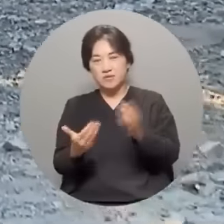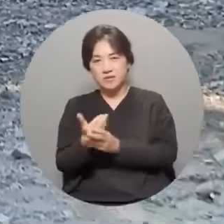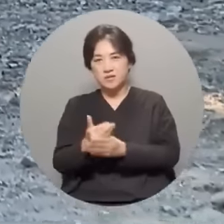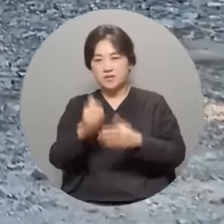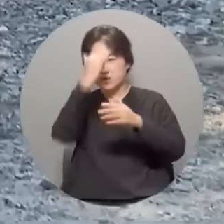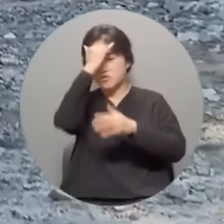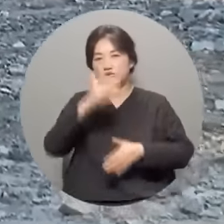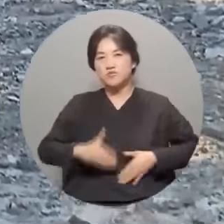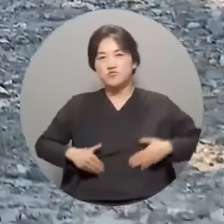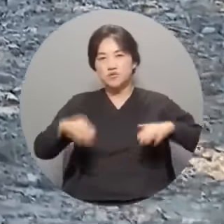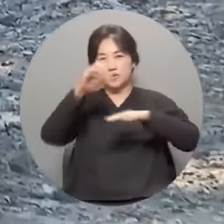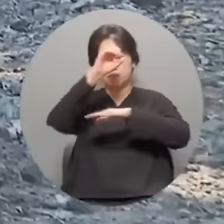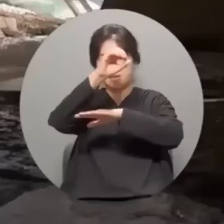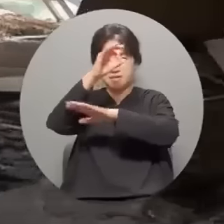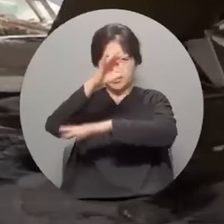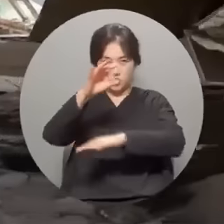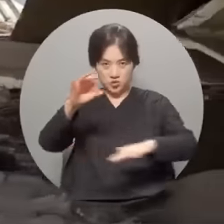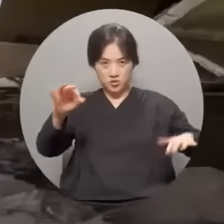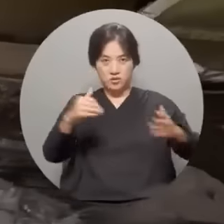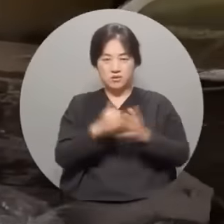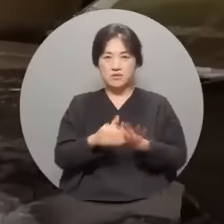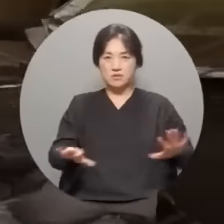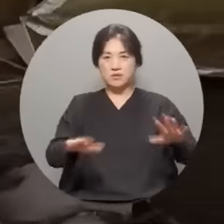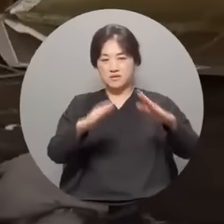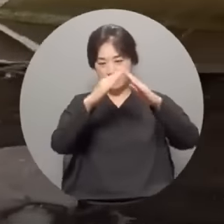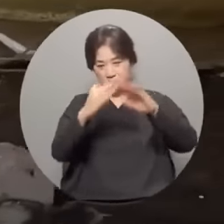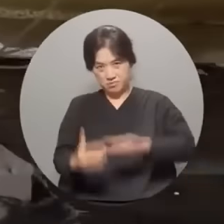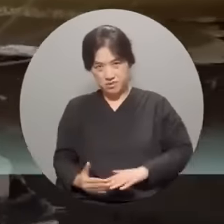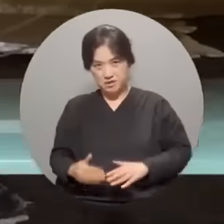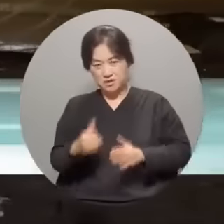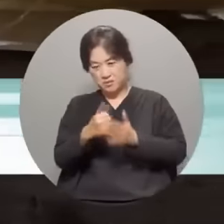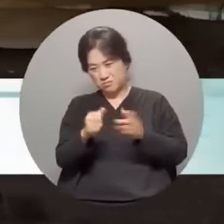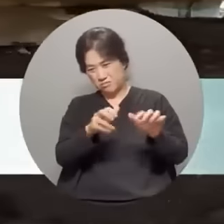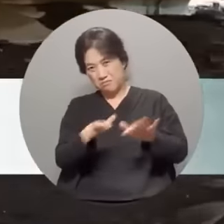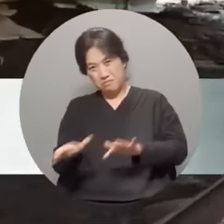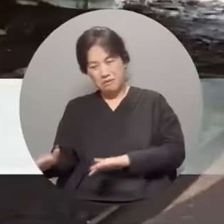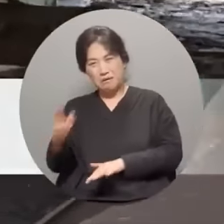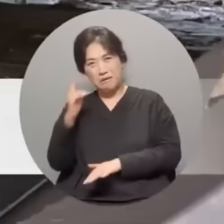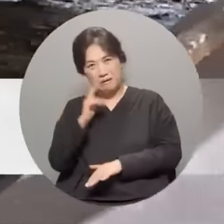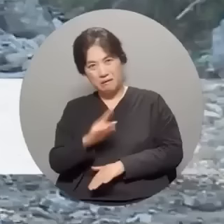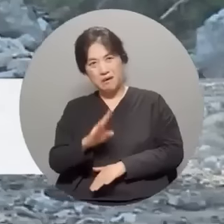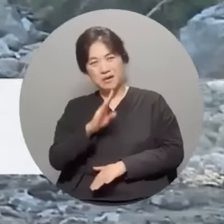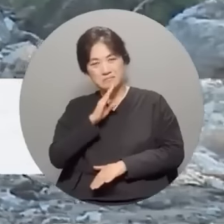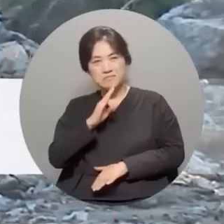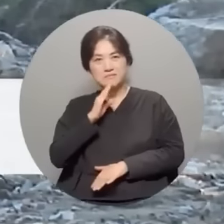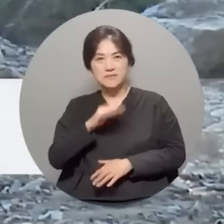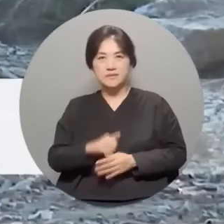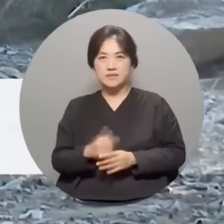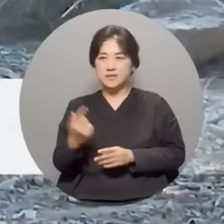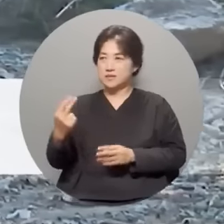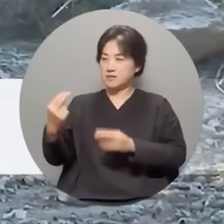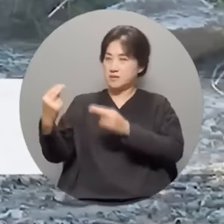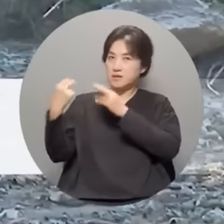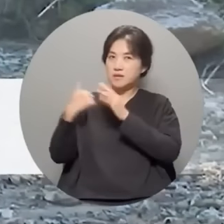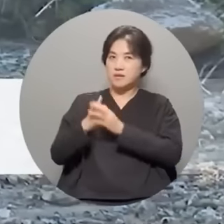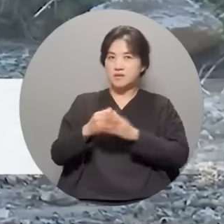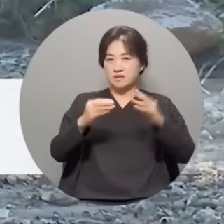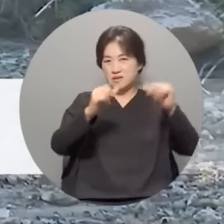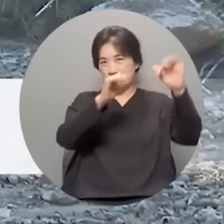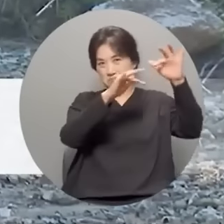폭상 무너졌고 어지럽게 흩어진 세간 사리가 그날의 참상을 보여주고 있습니다 제 뒤론 토사가